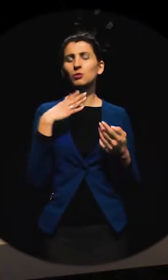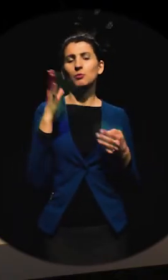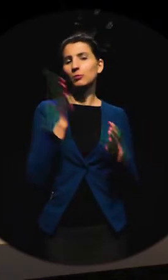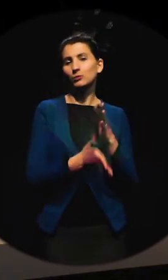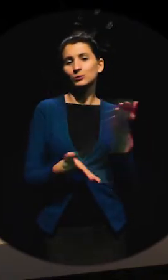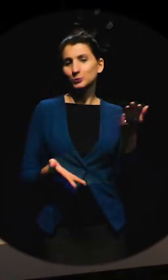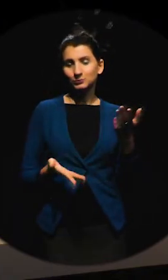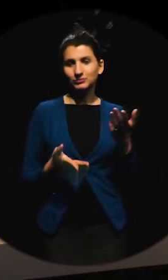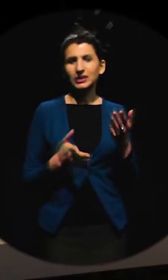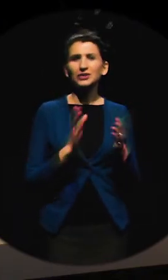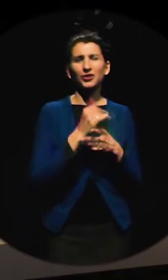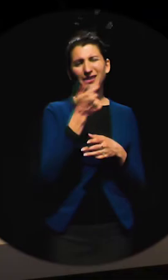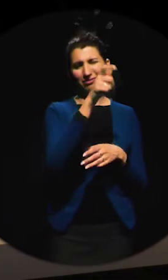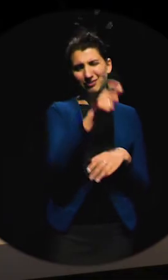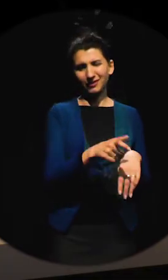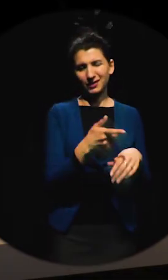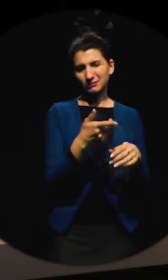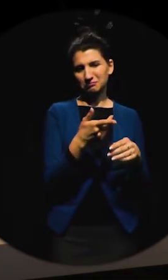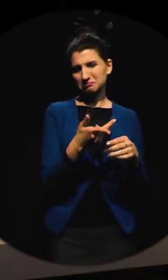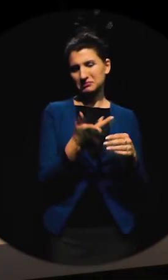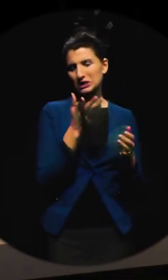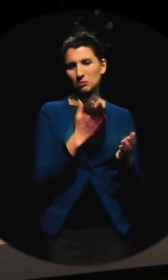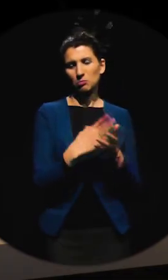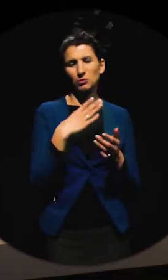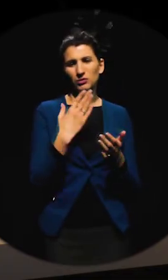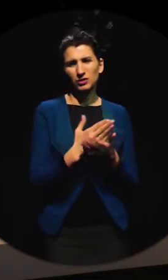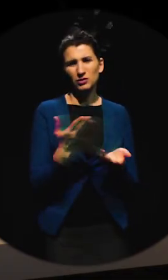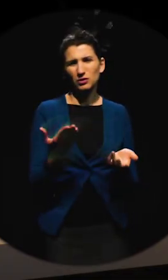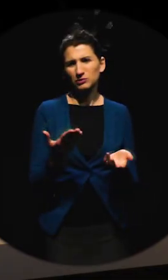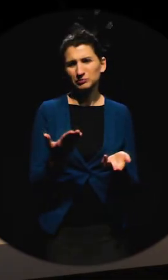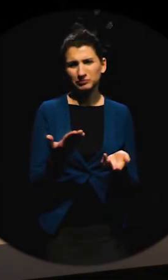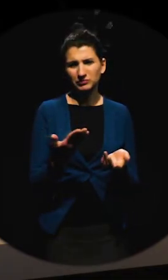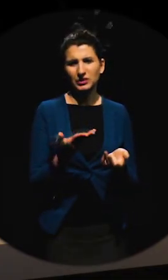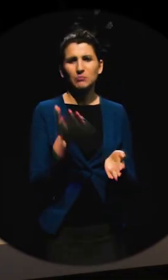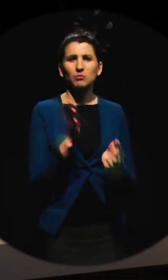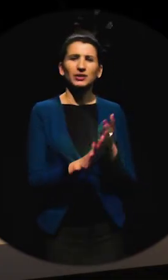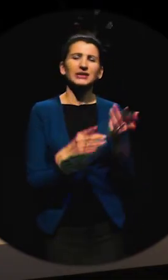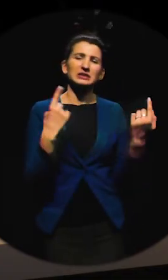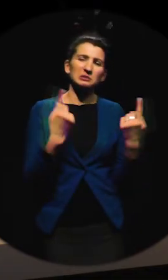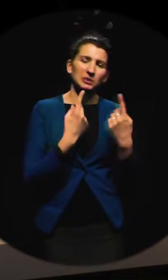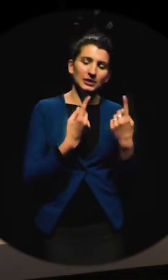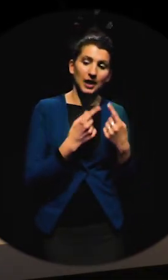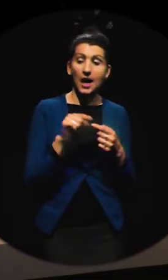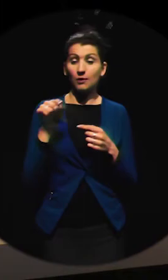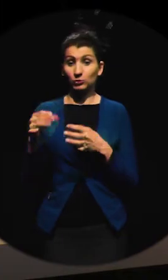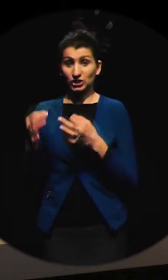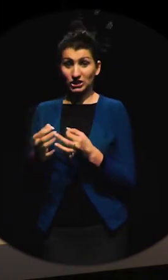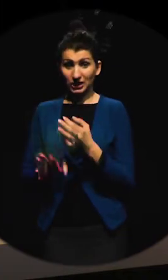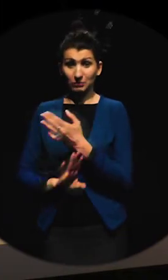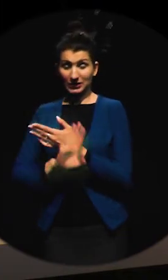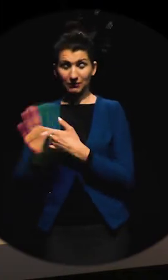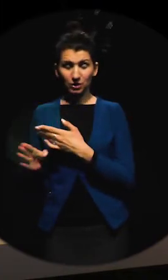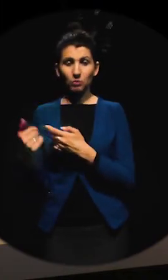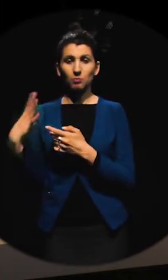prostu jakby jednostka. To była jakaś aberracja. Natomiast tutaj